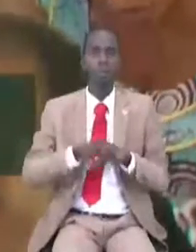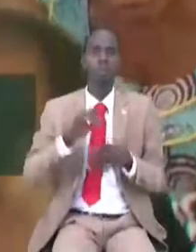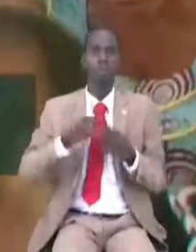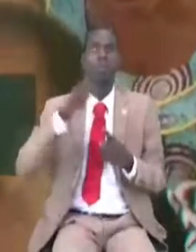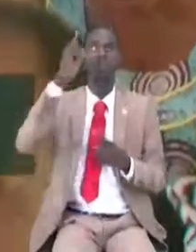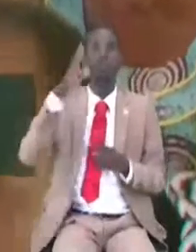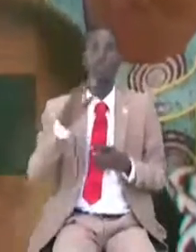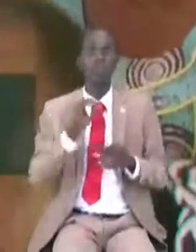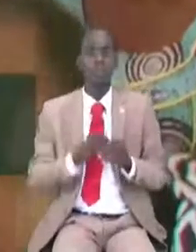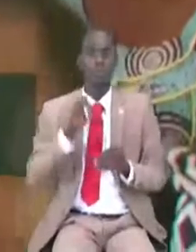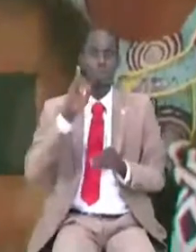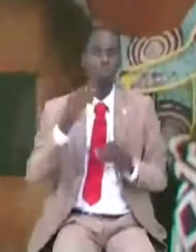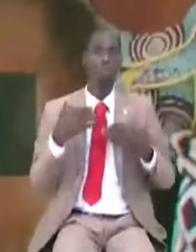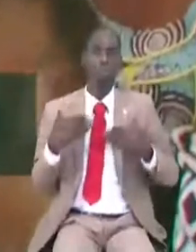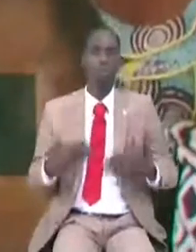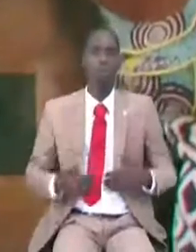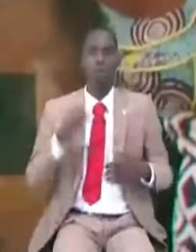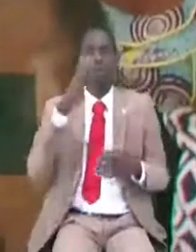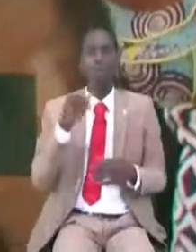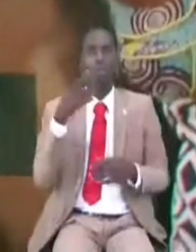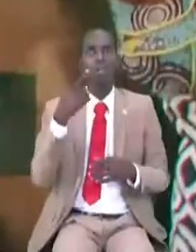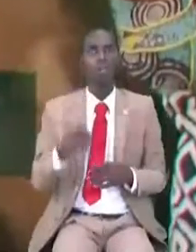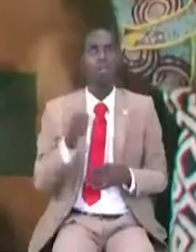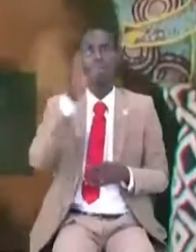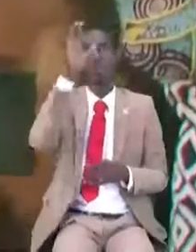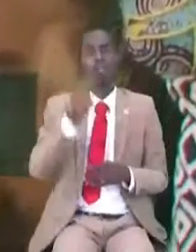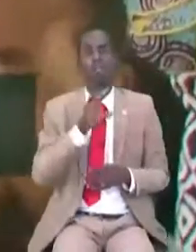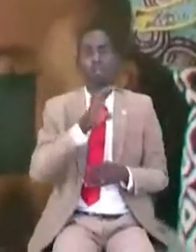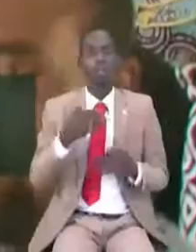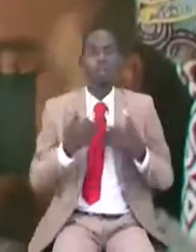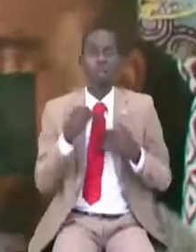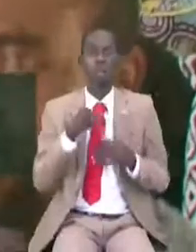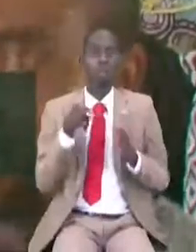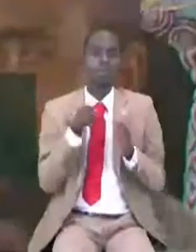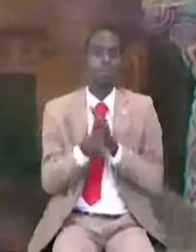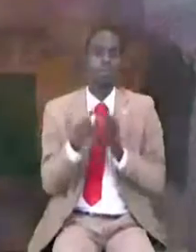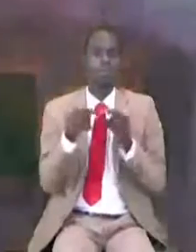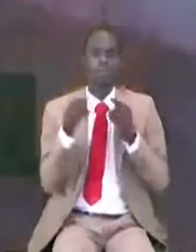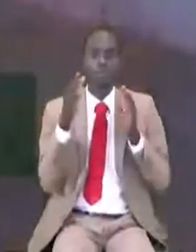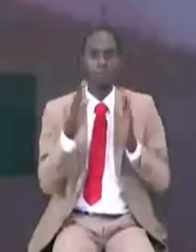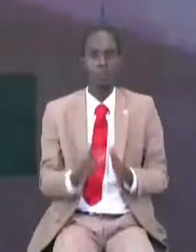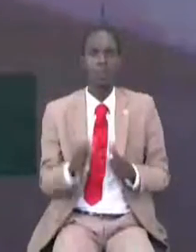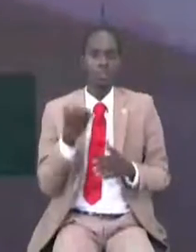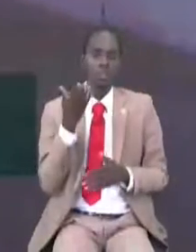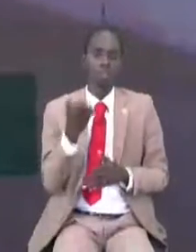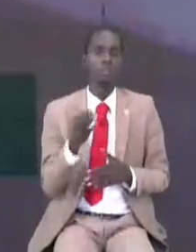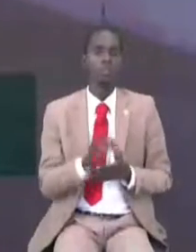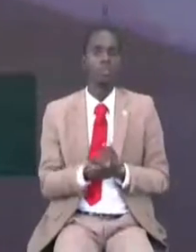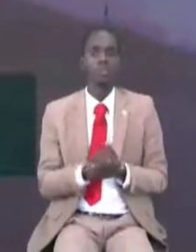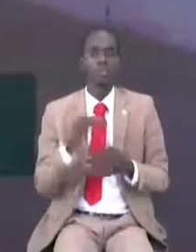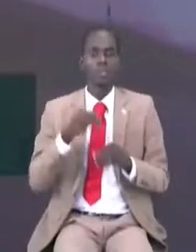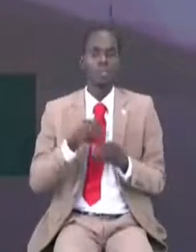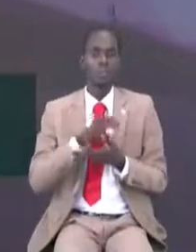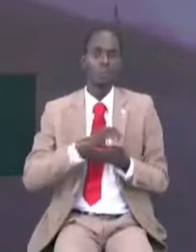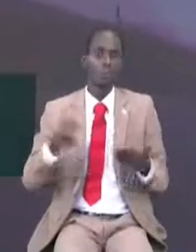corps avec Dieu par la croix en détruisant par elle l'ennemi. 17. Il est venu annoncer la paix à